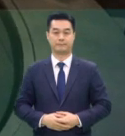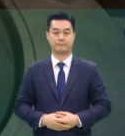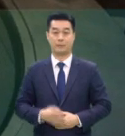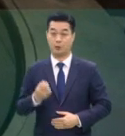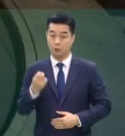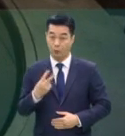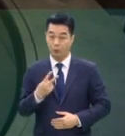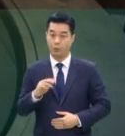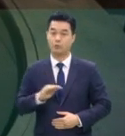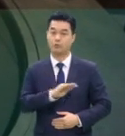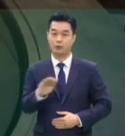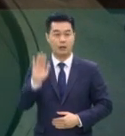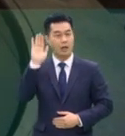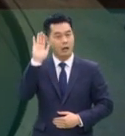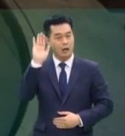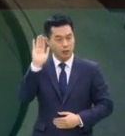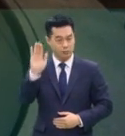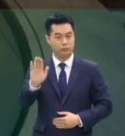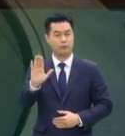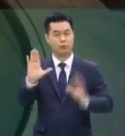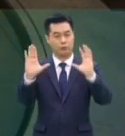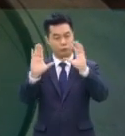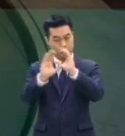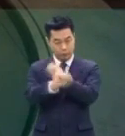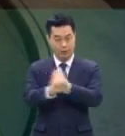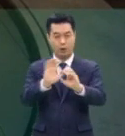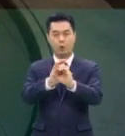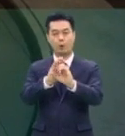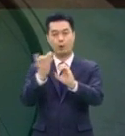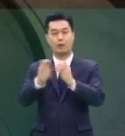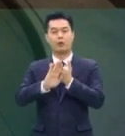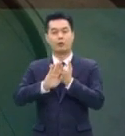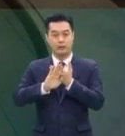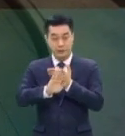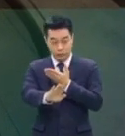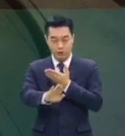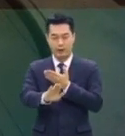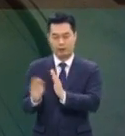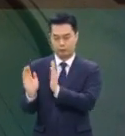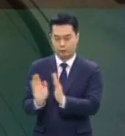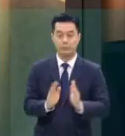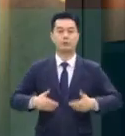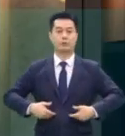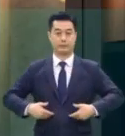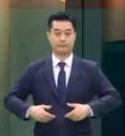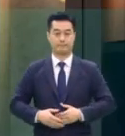이와 동시에 우리는 언젠가 물러갈 코로나 이후에 대 전화 를 준비해야 합니다